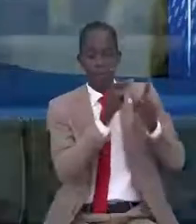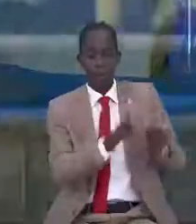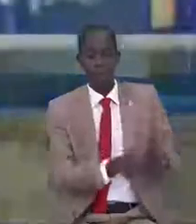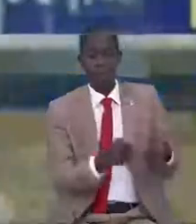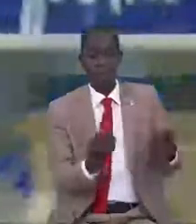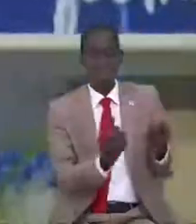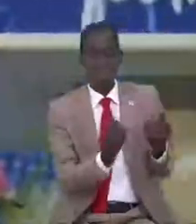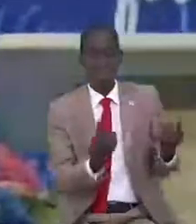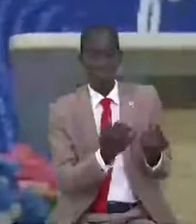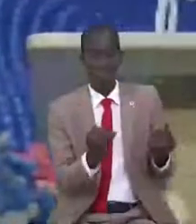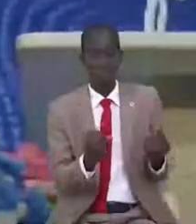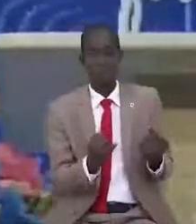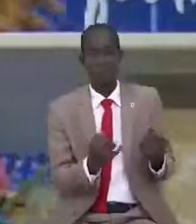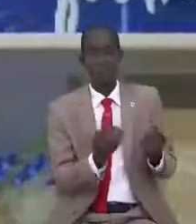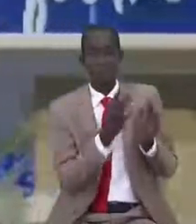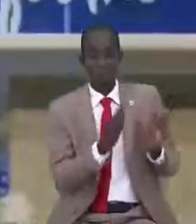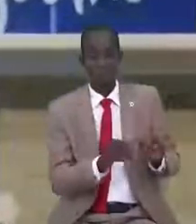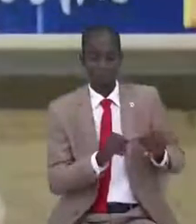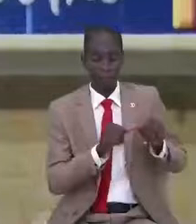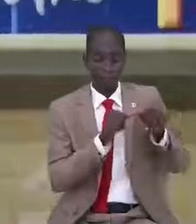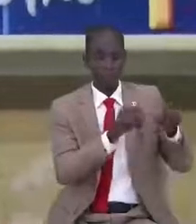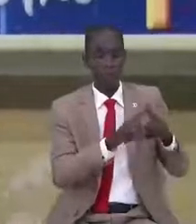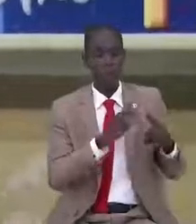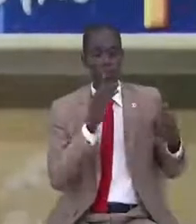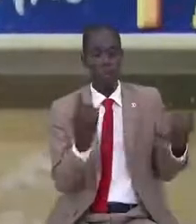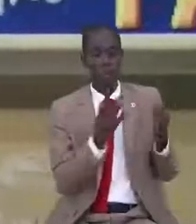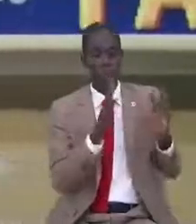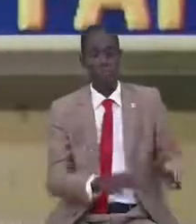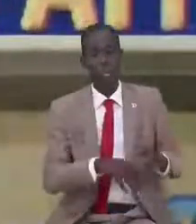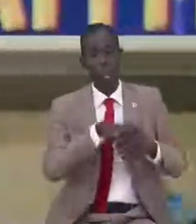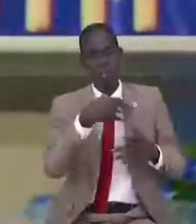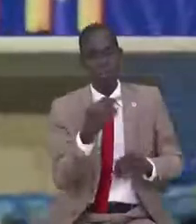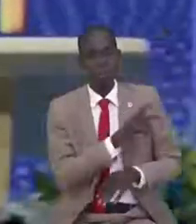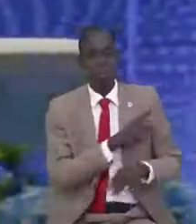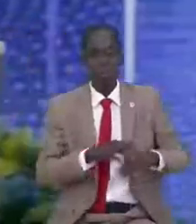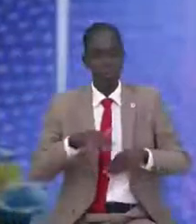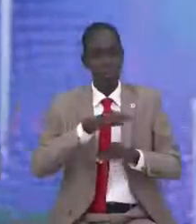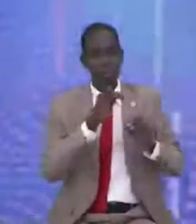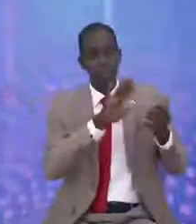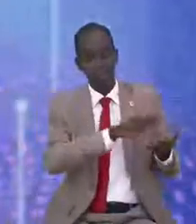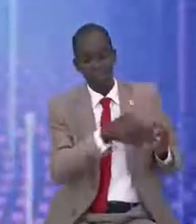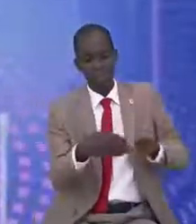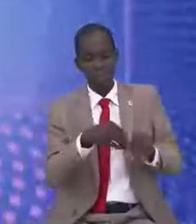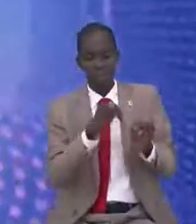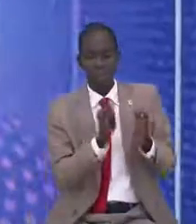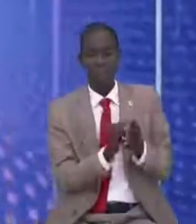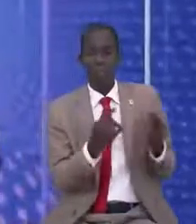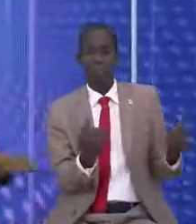resté hors du royaume, un rétrograde, s'il meurt dans cet état,